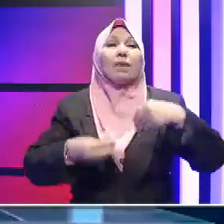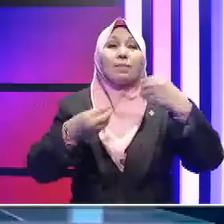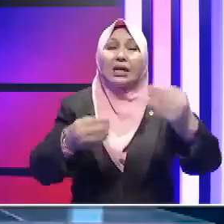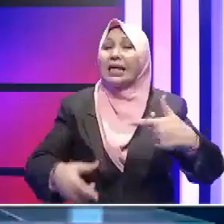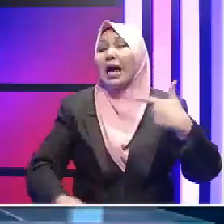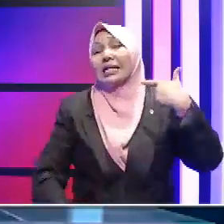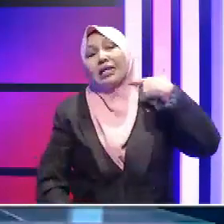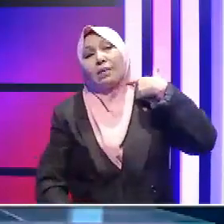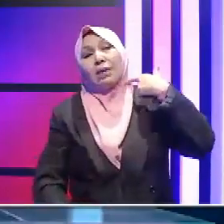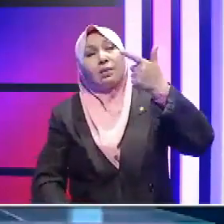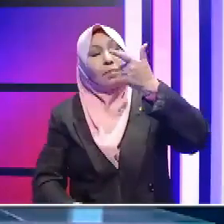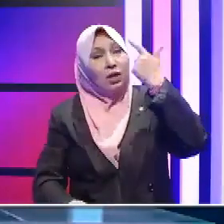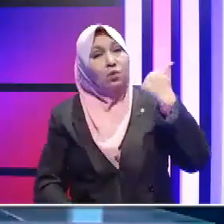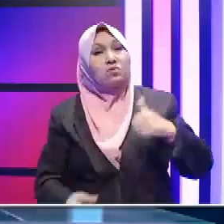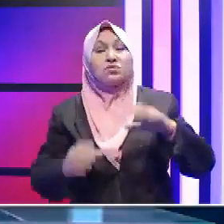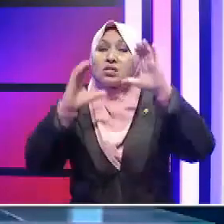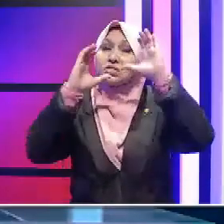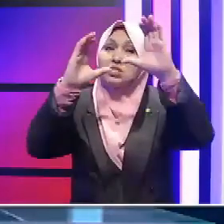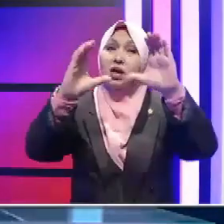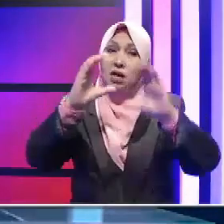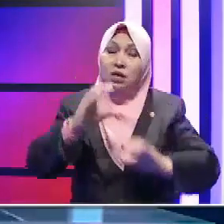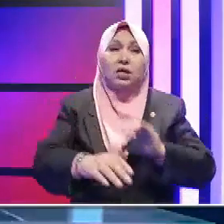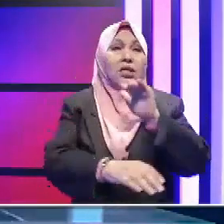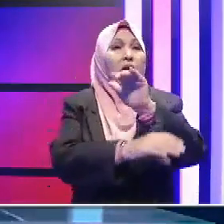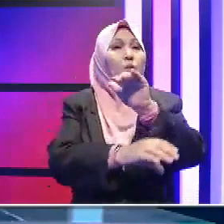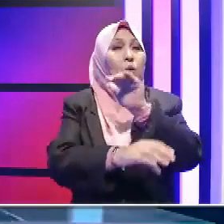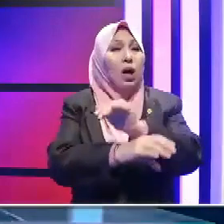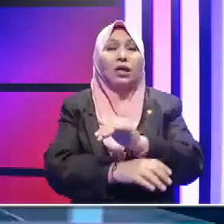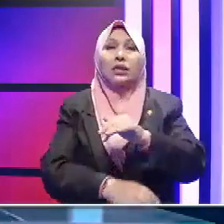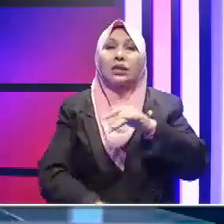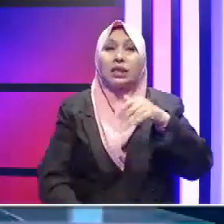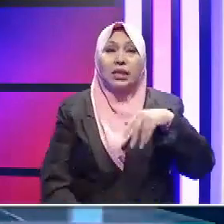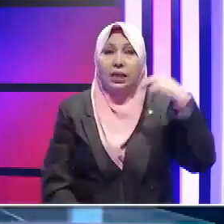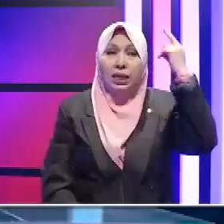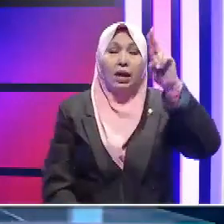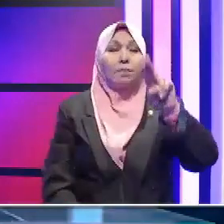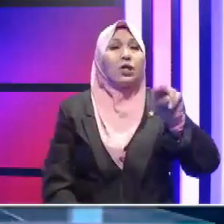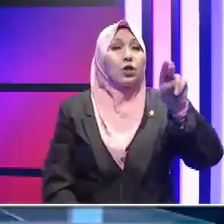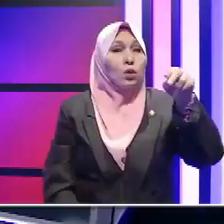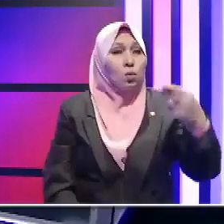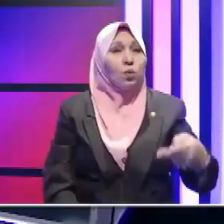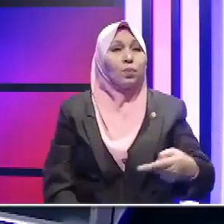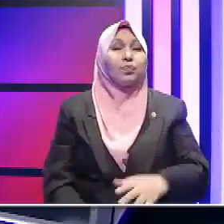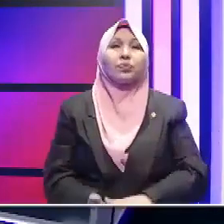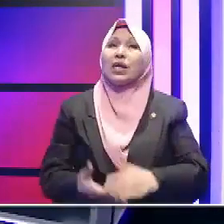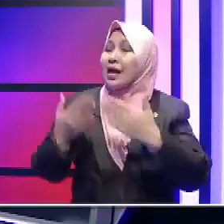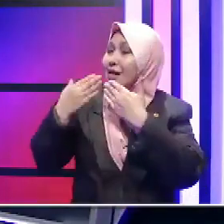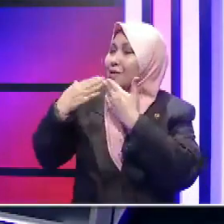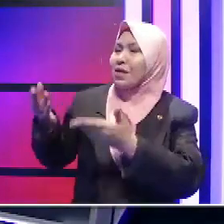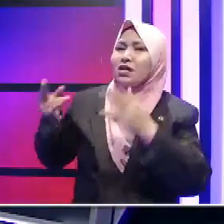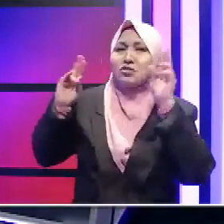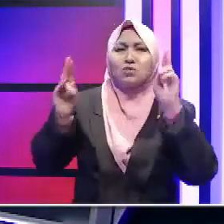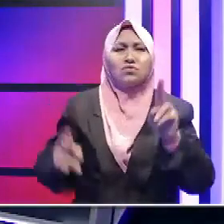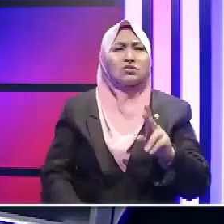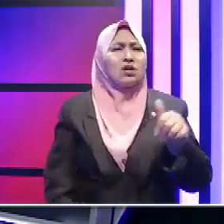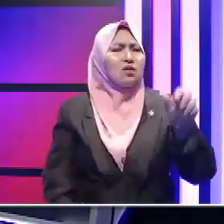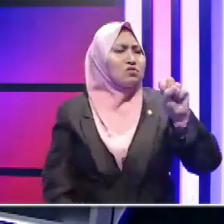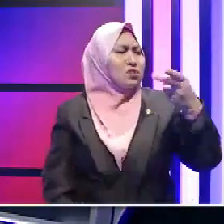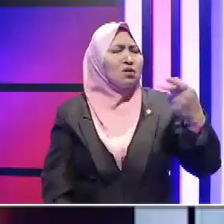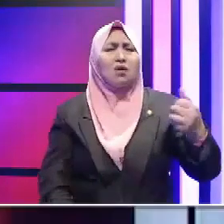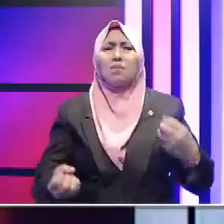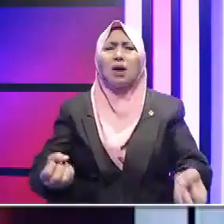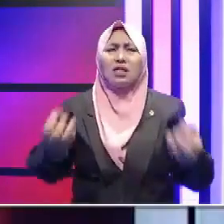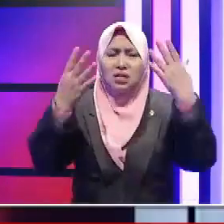ancaman keran ini metode dakwah Nabi Nuh Alaihissalam warung asy-syauqi ready banyak